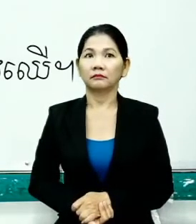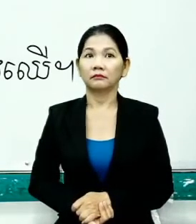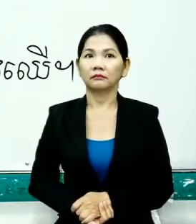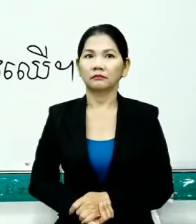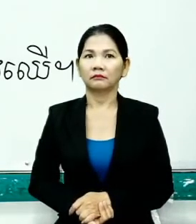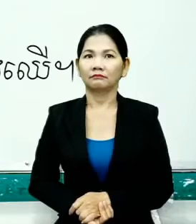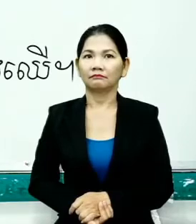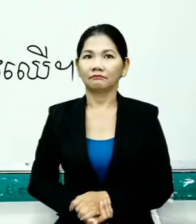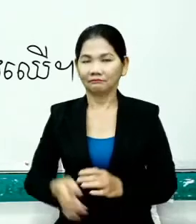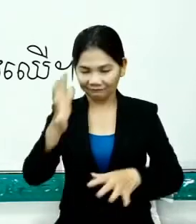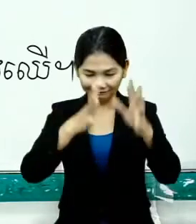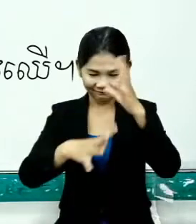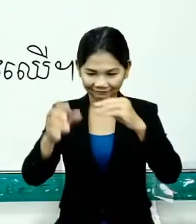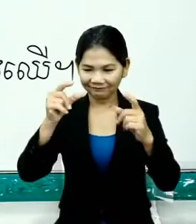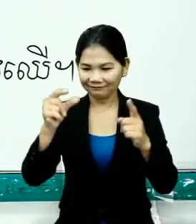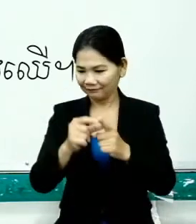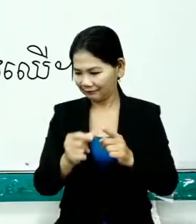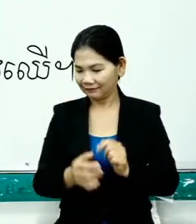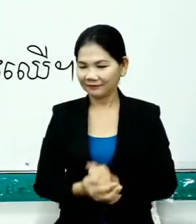ca riêng bia có